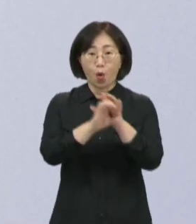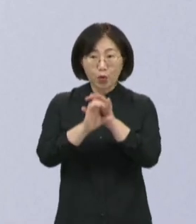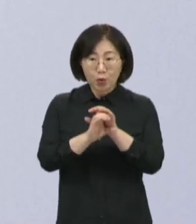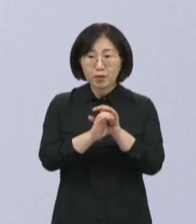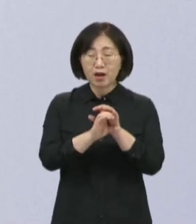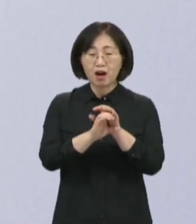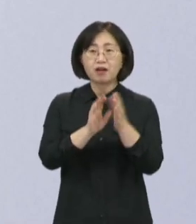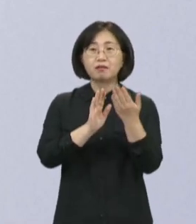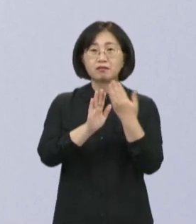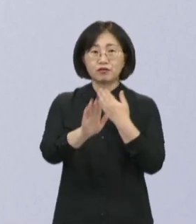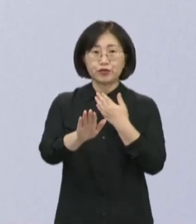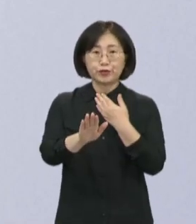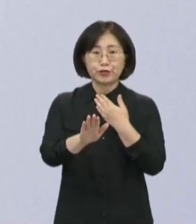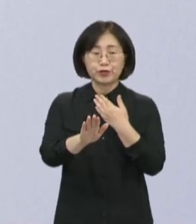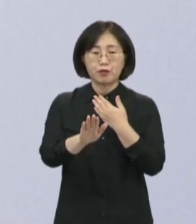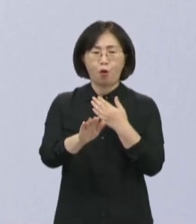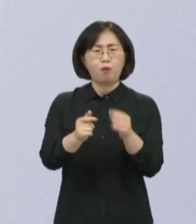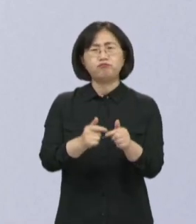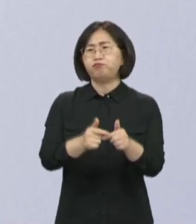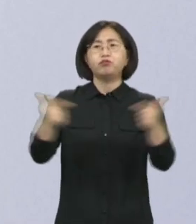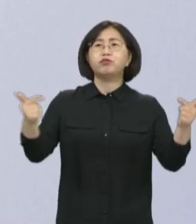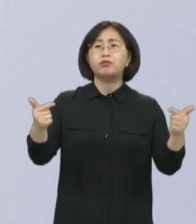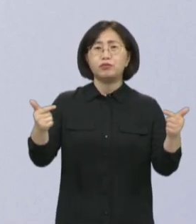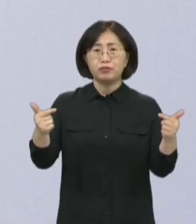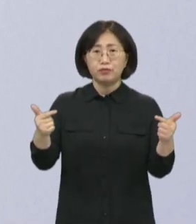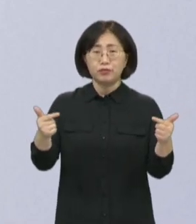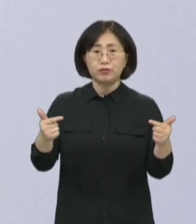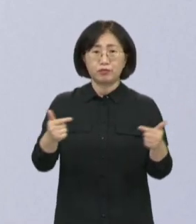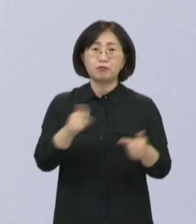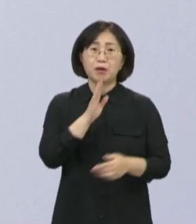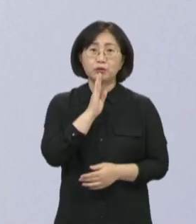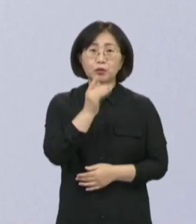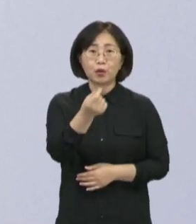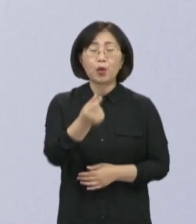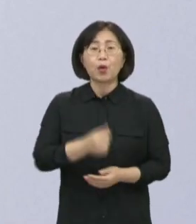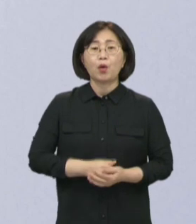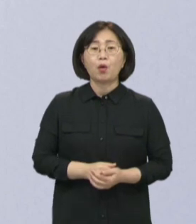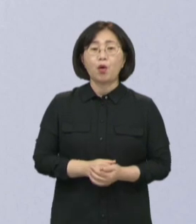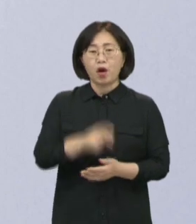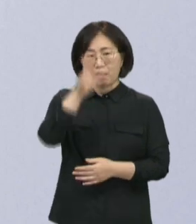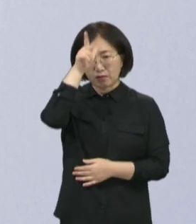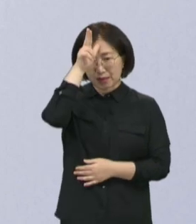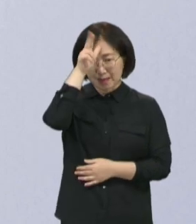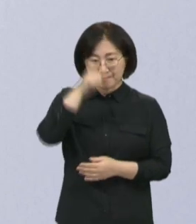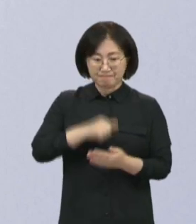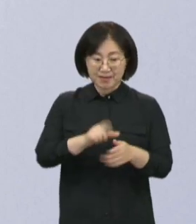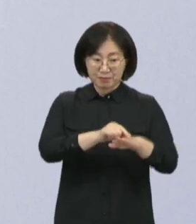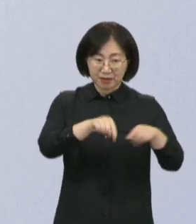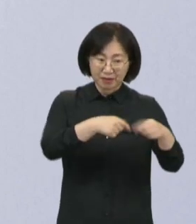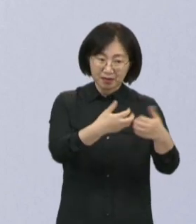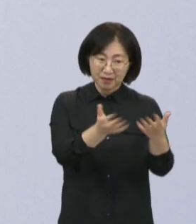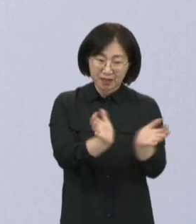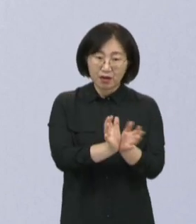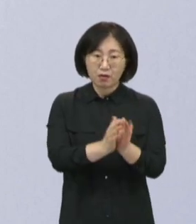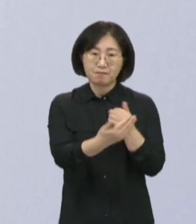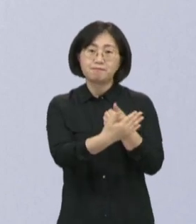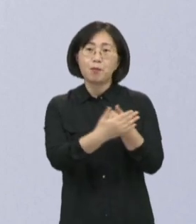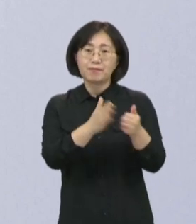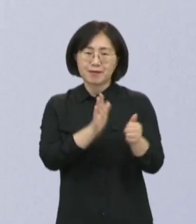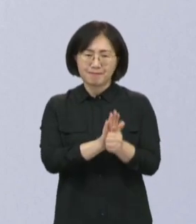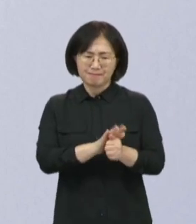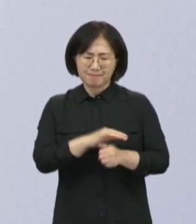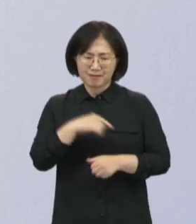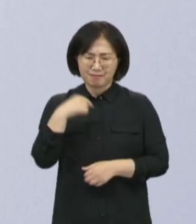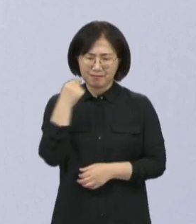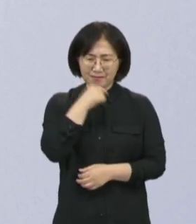코로나19 이후에 사실 그 폭주족들이 늘고 있는 것은 사실입니다. 그런데 경찰은 지자체하고 교부해서 그 부분을